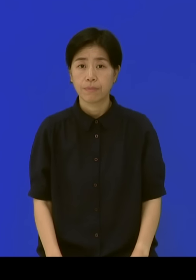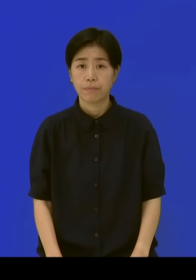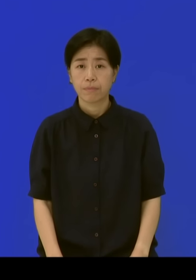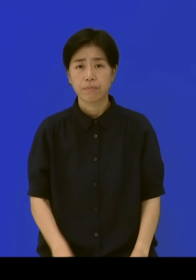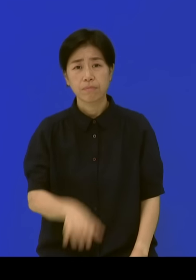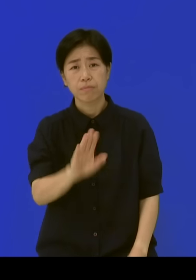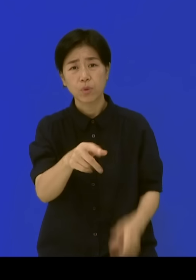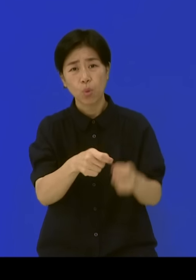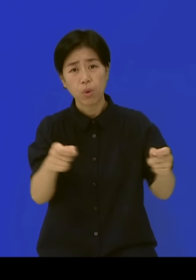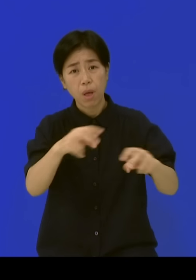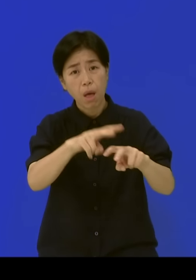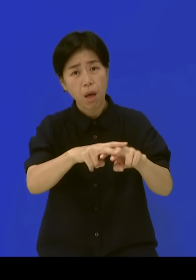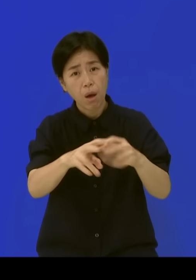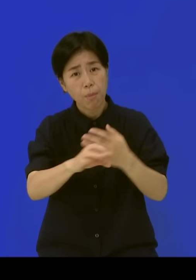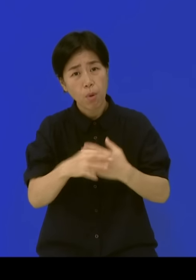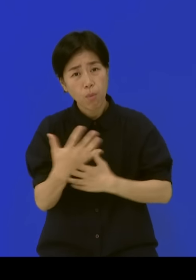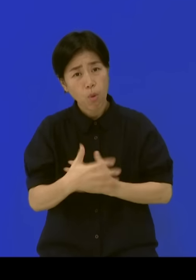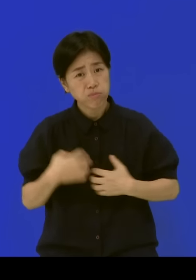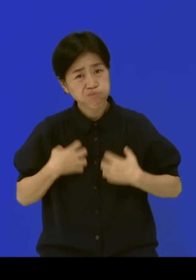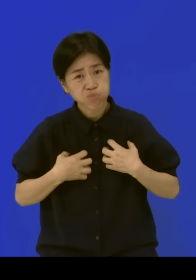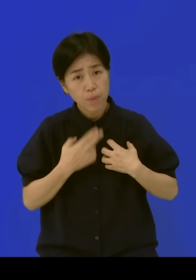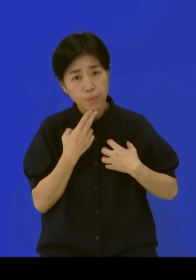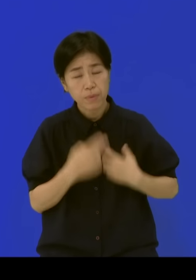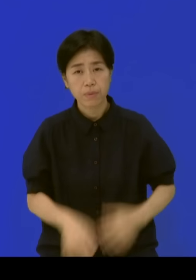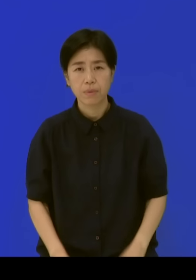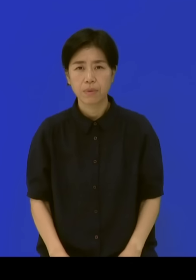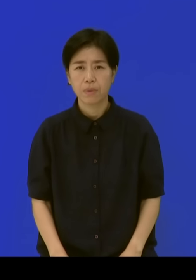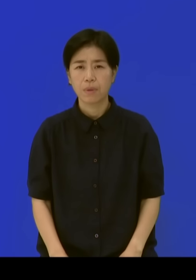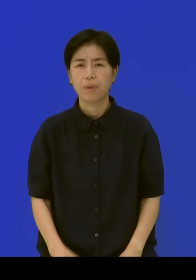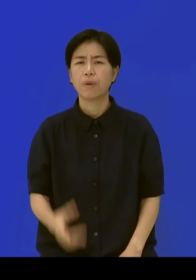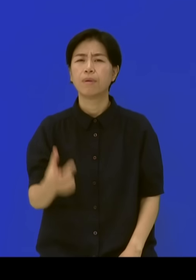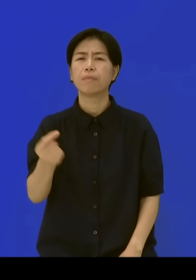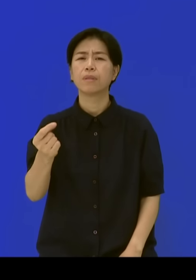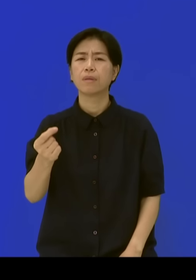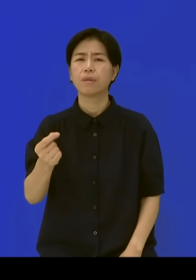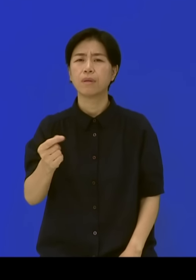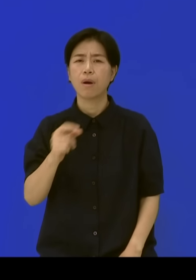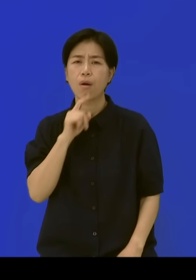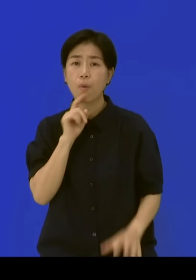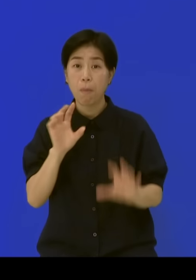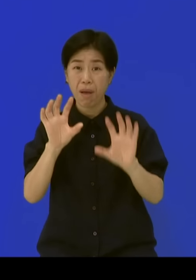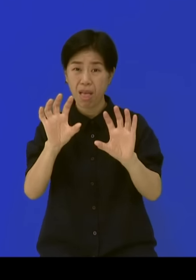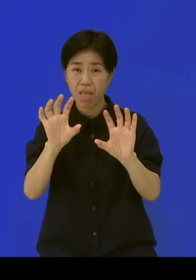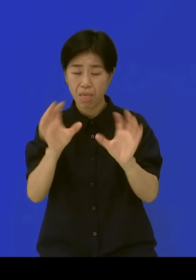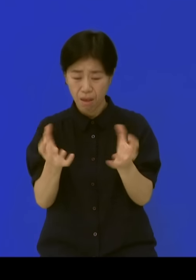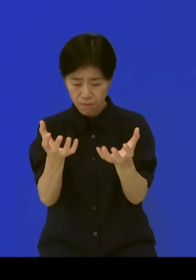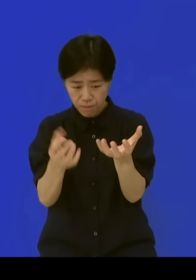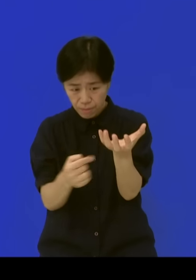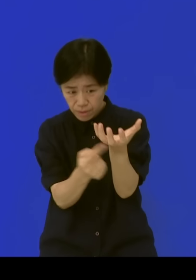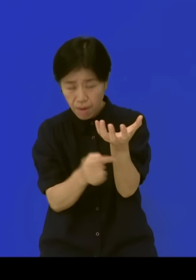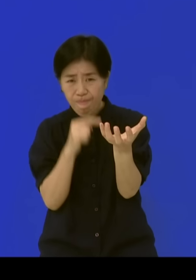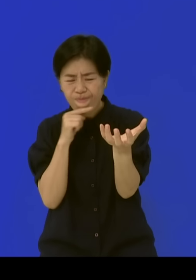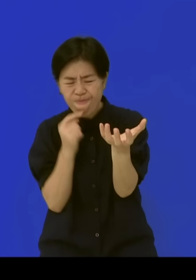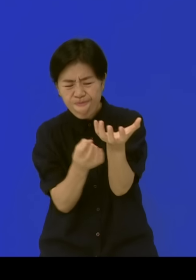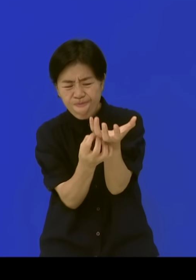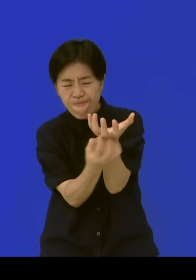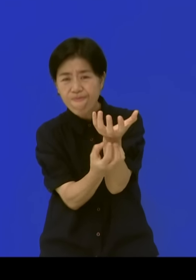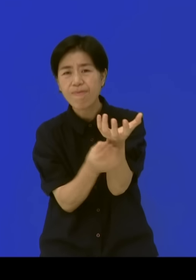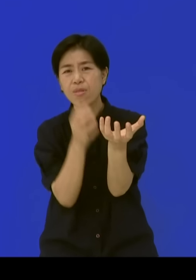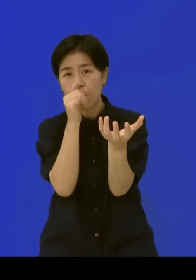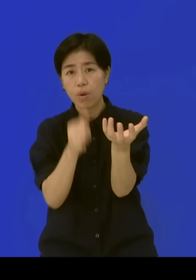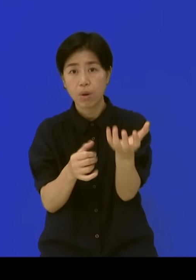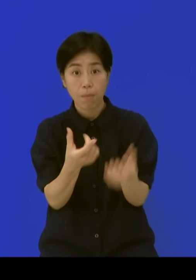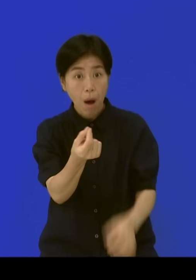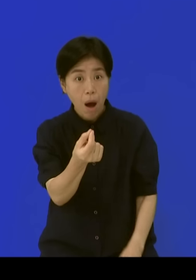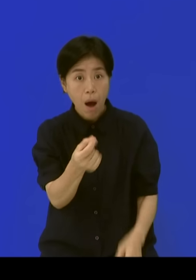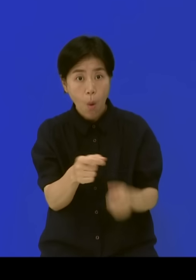요즘 그렇게 오래 앉아 있으면 좀 어디 아프거나 그러진 않나요? 네, 사실은 그래서 골반 밑에 염증이 생겼었고요. 골반염이 생깁니다. 이게 너무